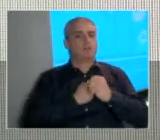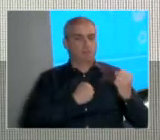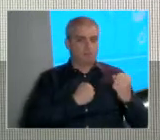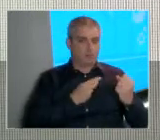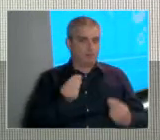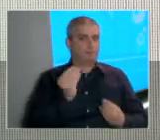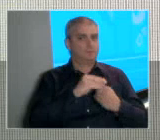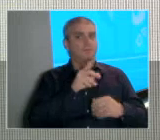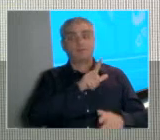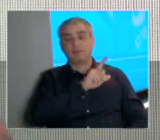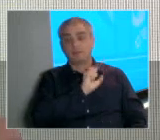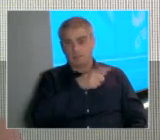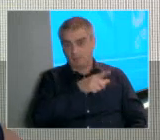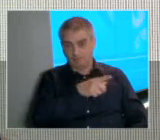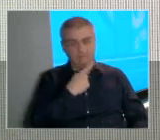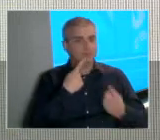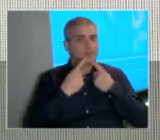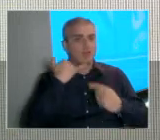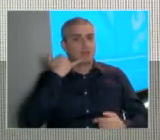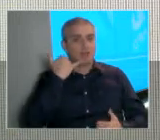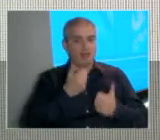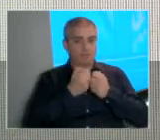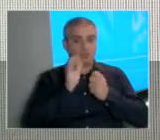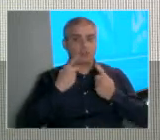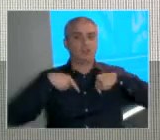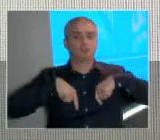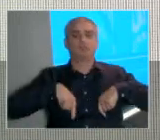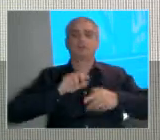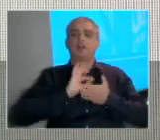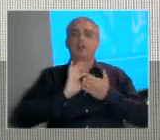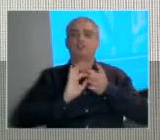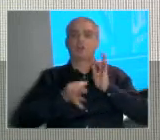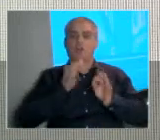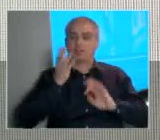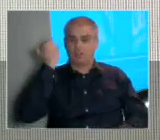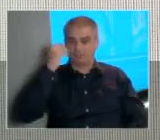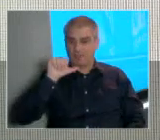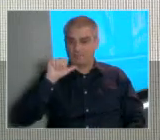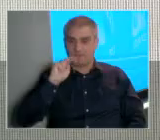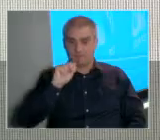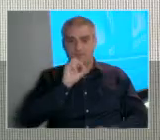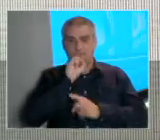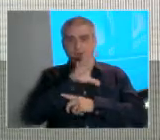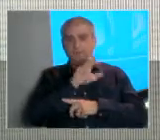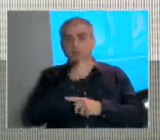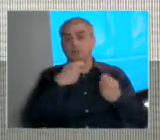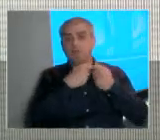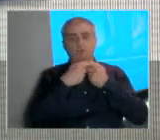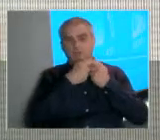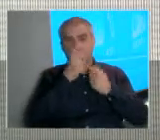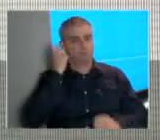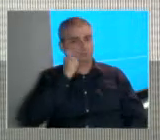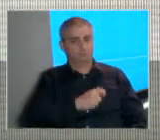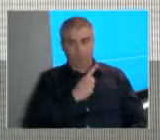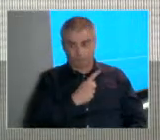עוד במעריב, חשש שתוכן שיחות הטלפון הנייד של יושב ראש לשכת עורכי הדין לשעבר אפי נווה הודלף לגורמים